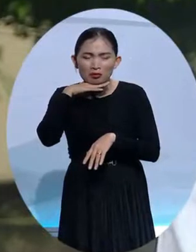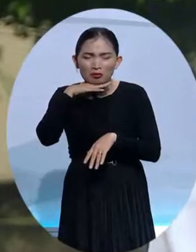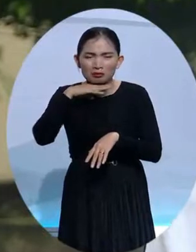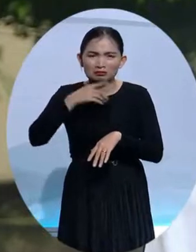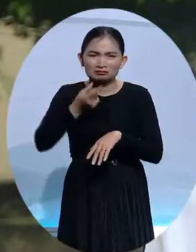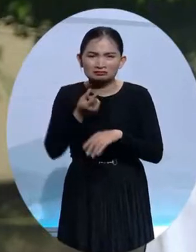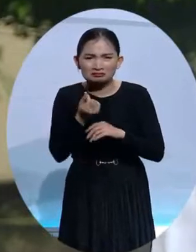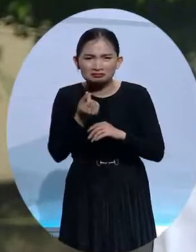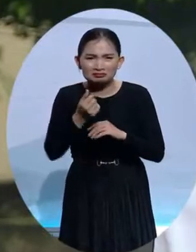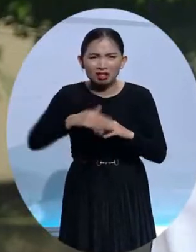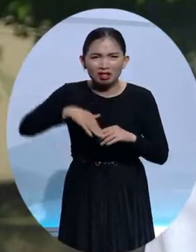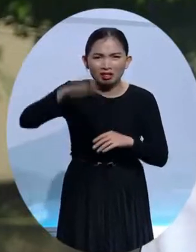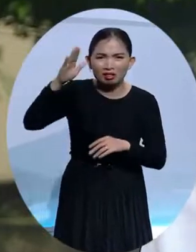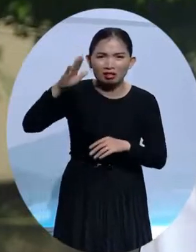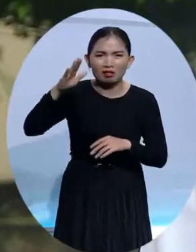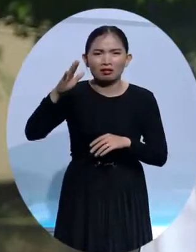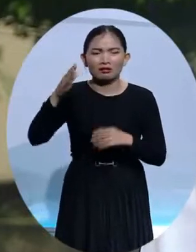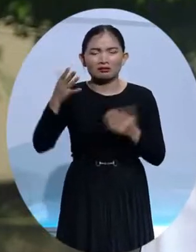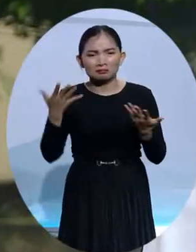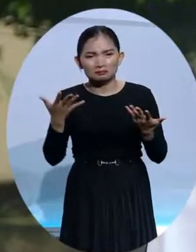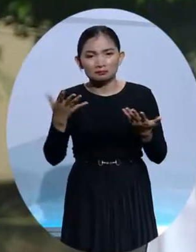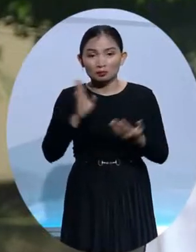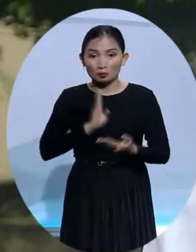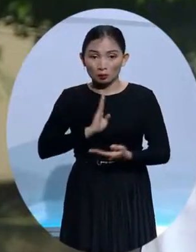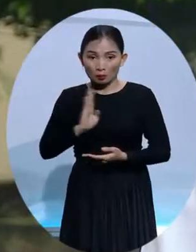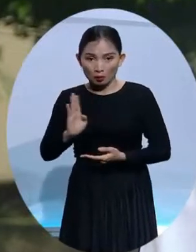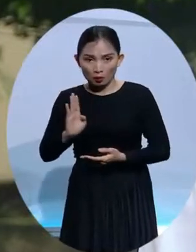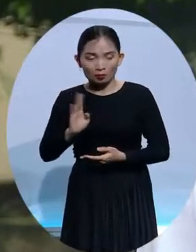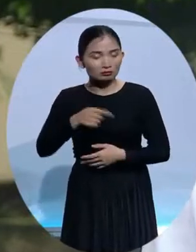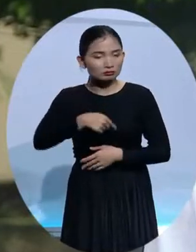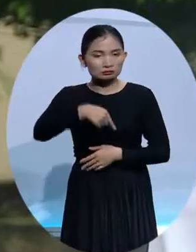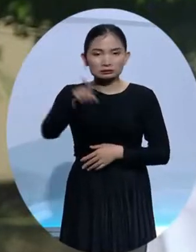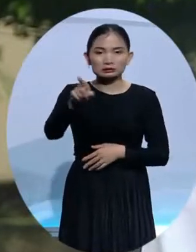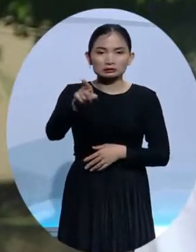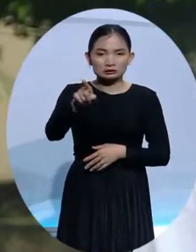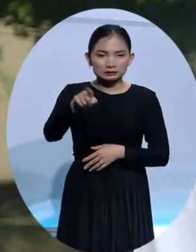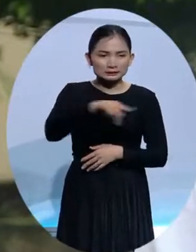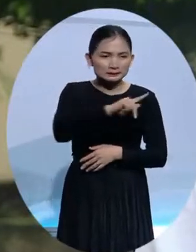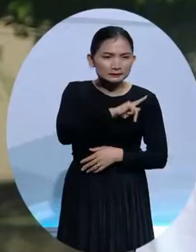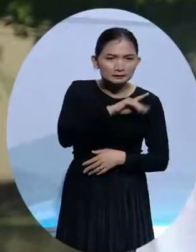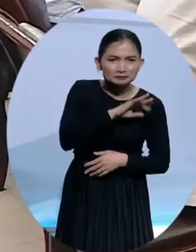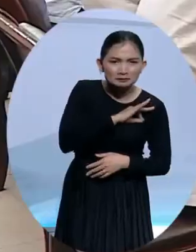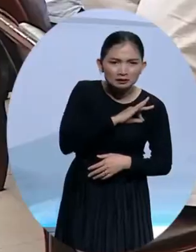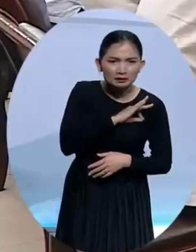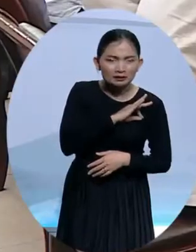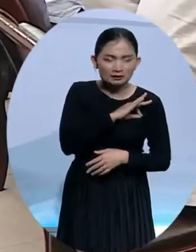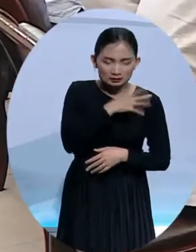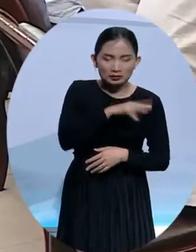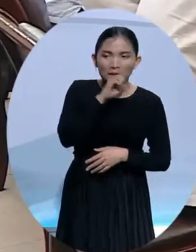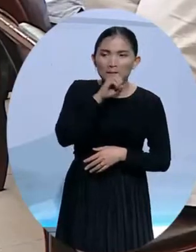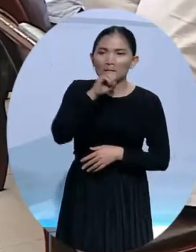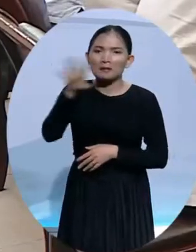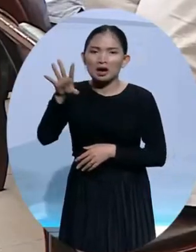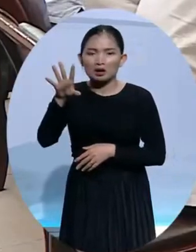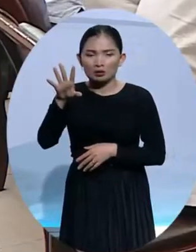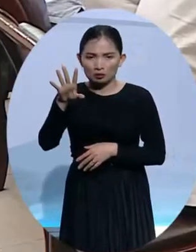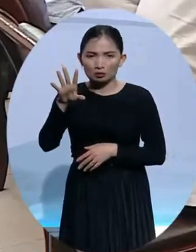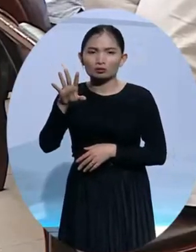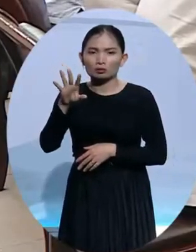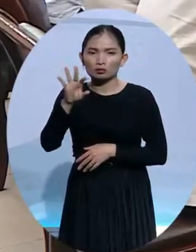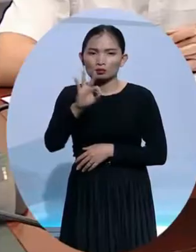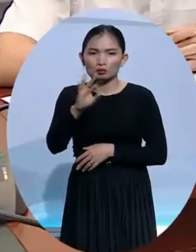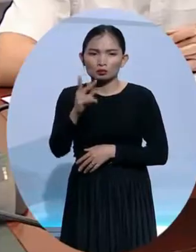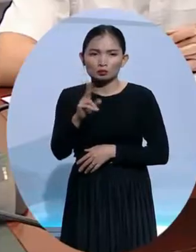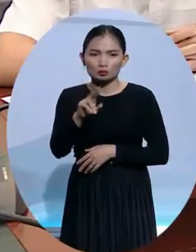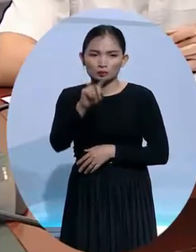Bộ đã có chỉ đạo và cử các đoàn đi kiểm tra ở các tỉnh biên giới và cũng đã báo cáo Thủ tướng Chính phủ. Lãnh đạo bộ cũng khẳng định